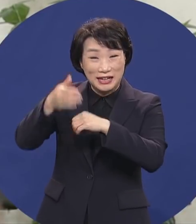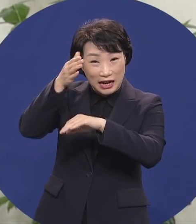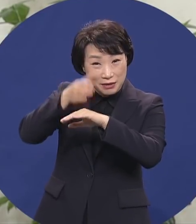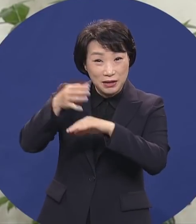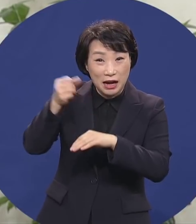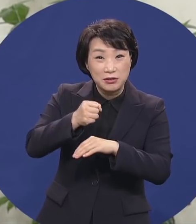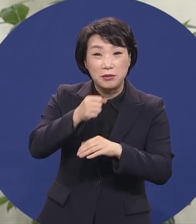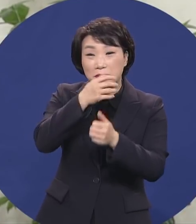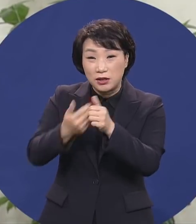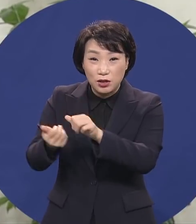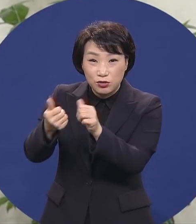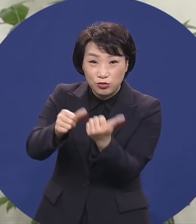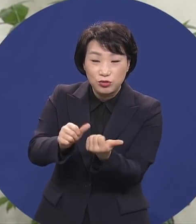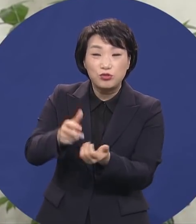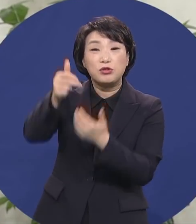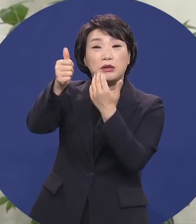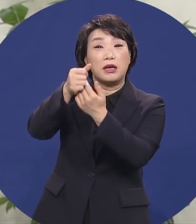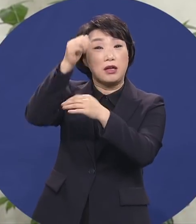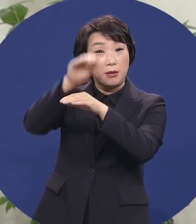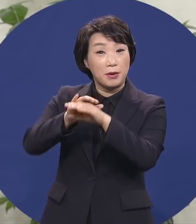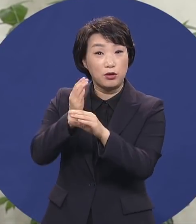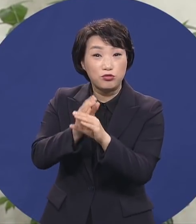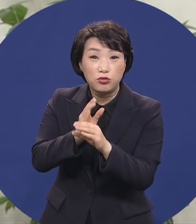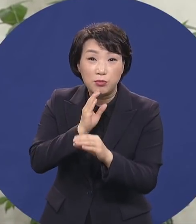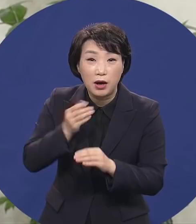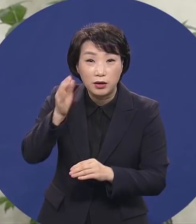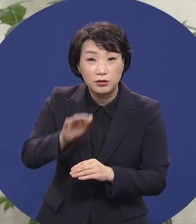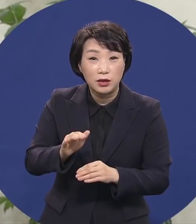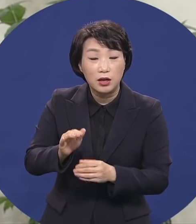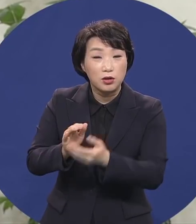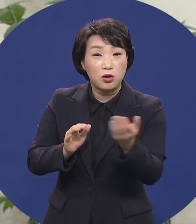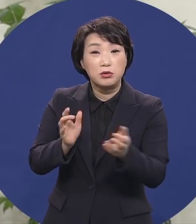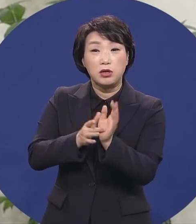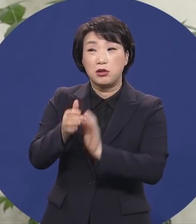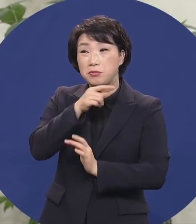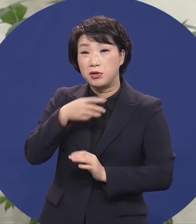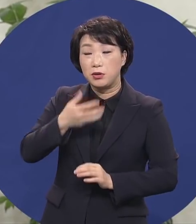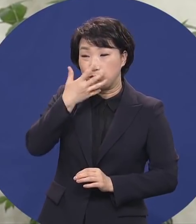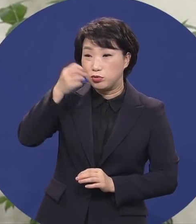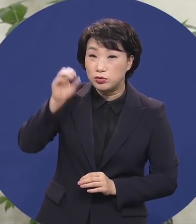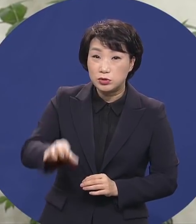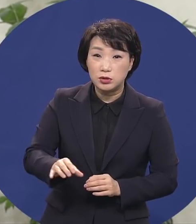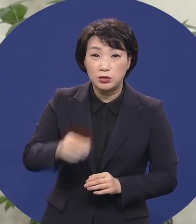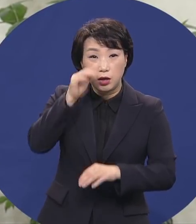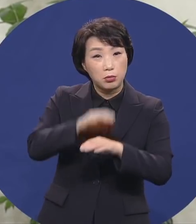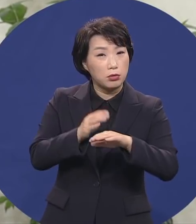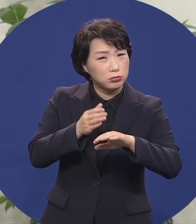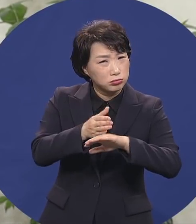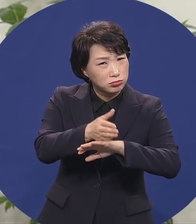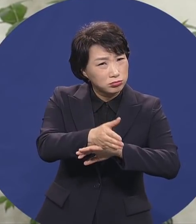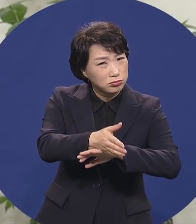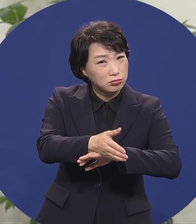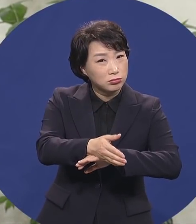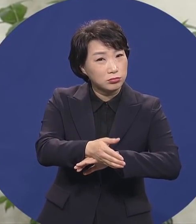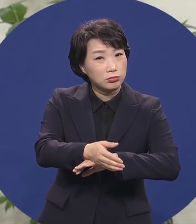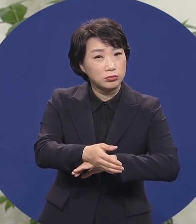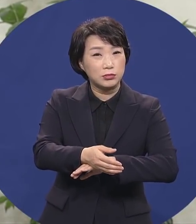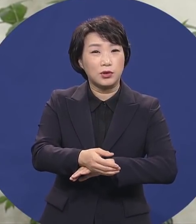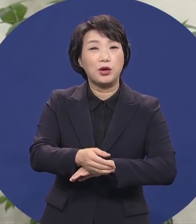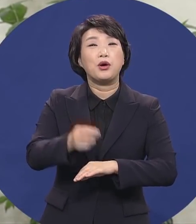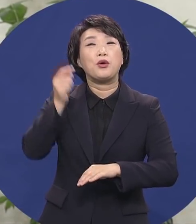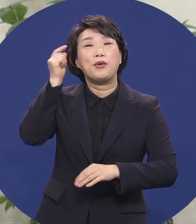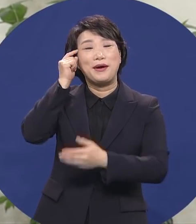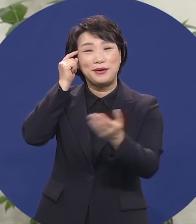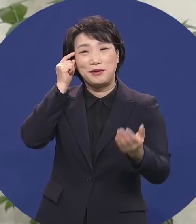예배를 드리는데, 얼마나 그 피를 무시하면 예배 시간이 늦겠어.